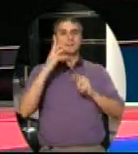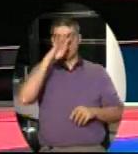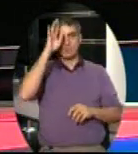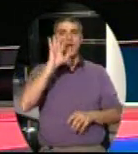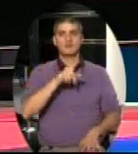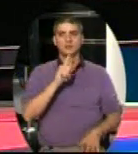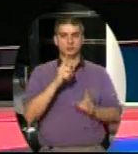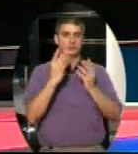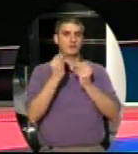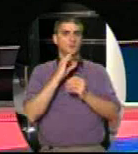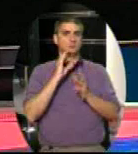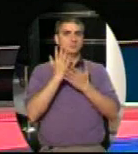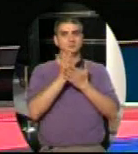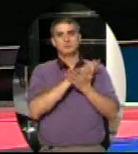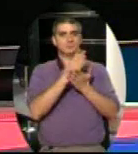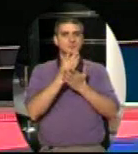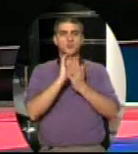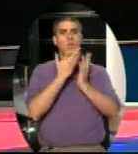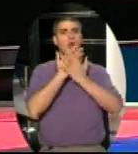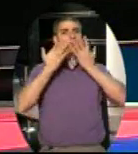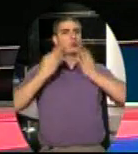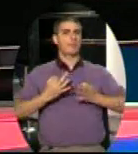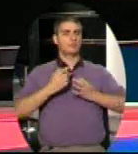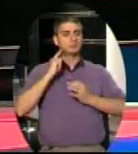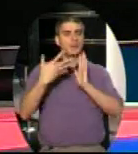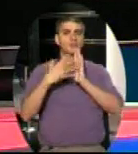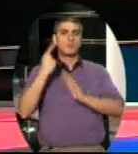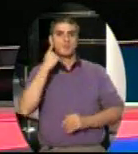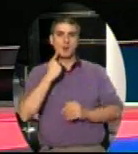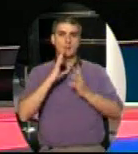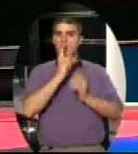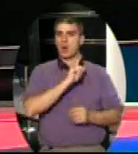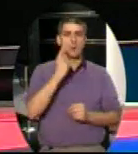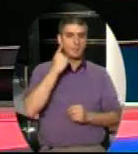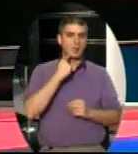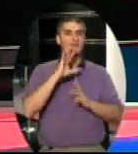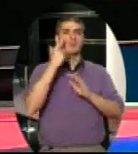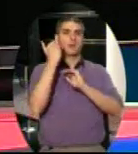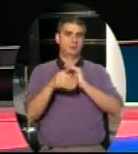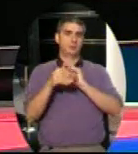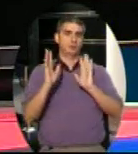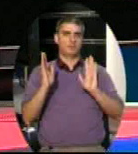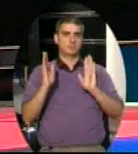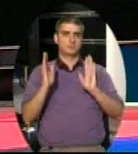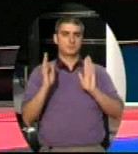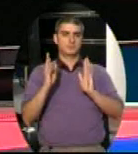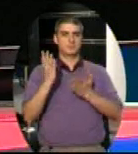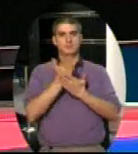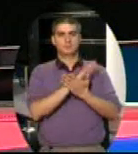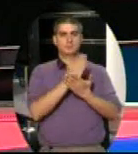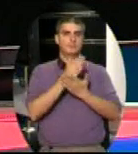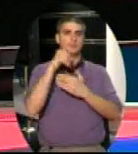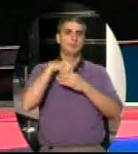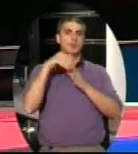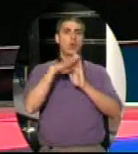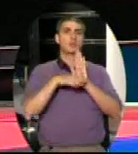הרבה דברים שהם בטח נופלים בתחום האפור. וצריך יהיה לבדוק מה פלילי, מה לא פלילי, מה בסופו של דבר נופל בתוך